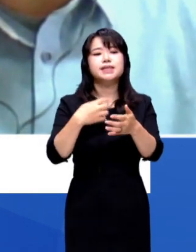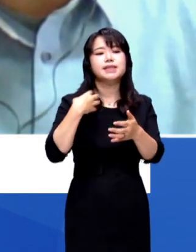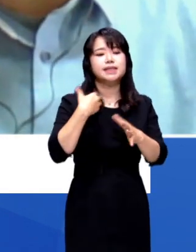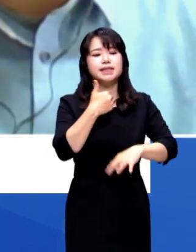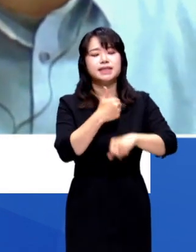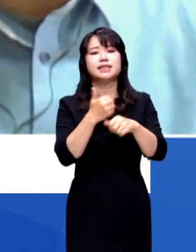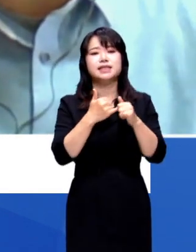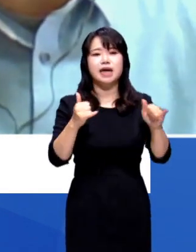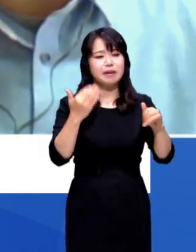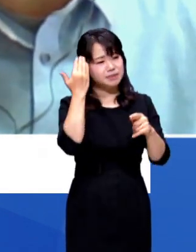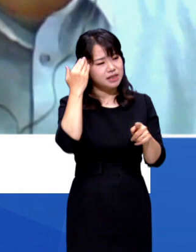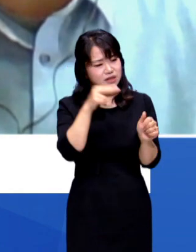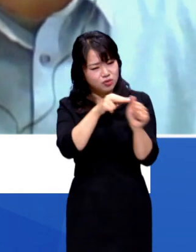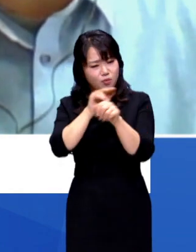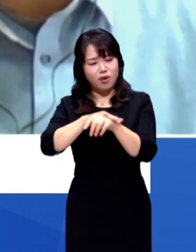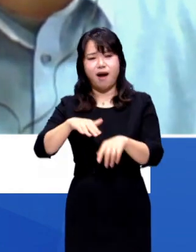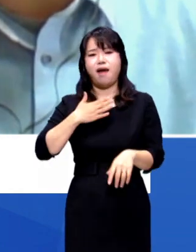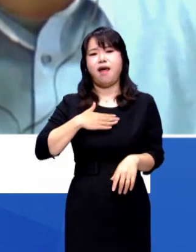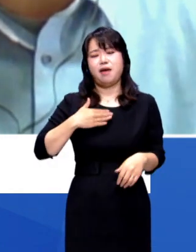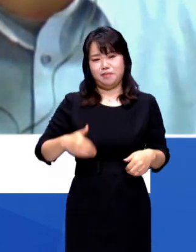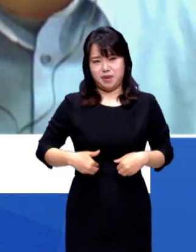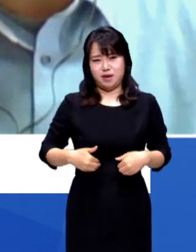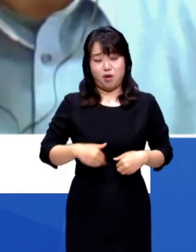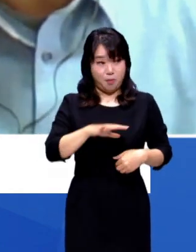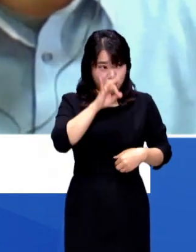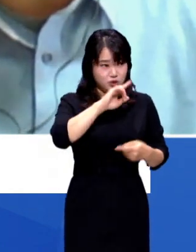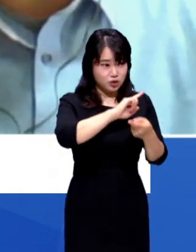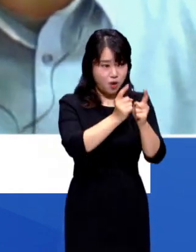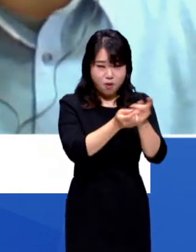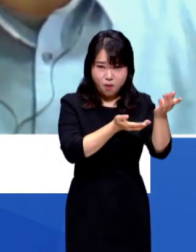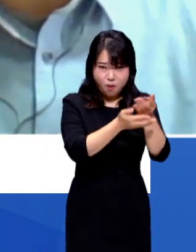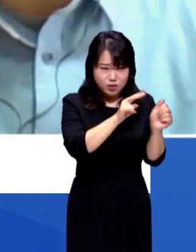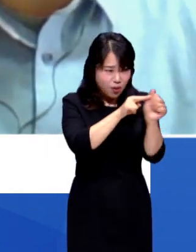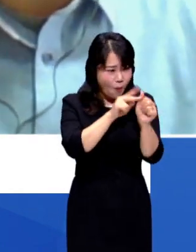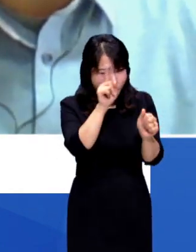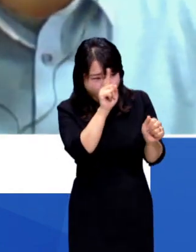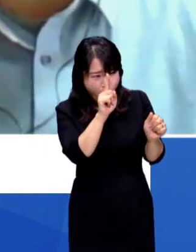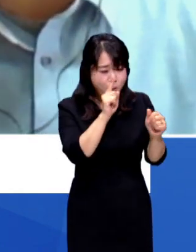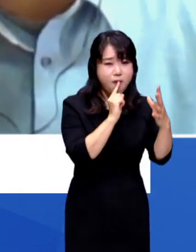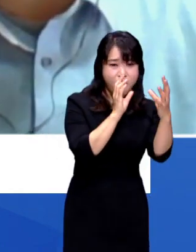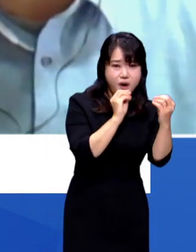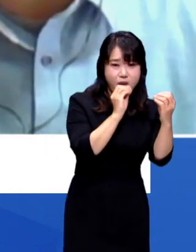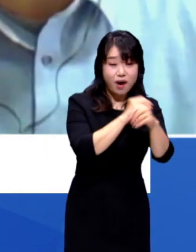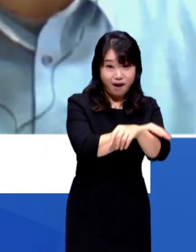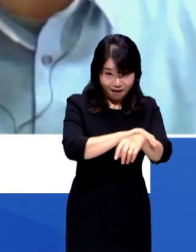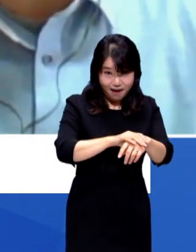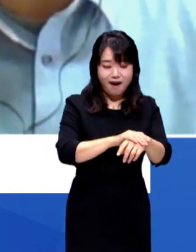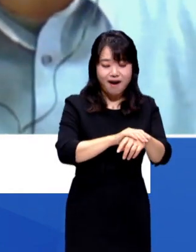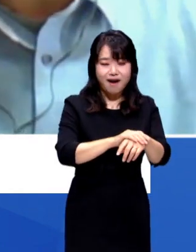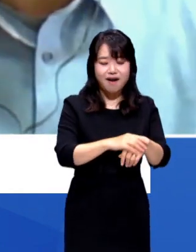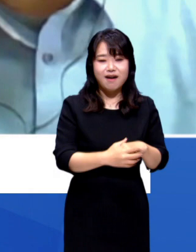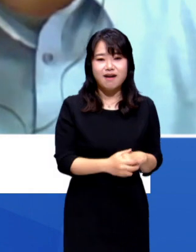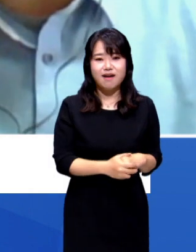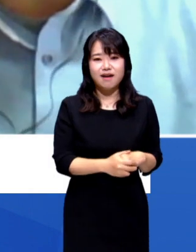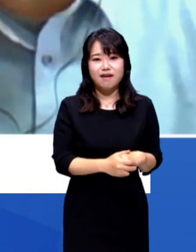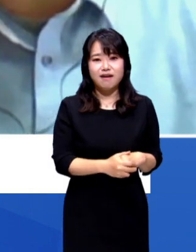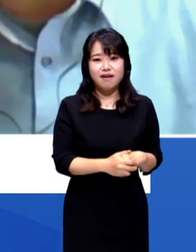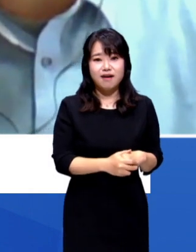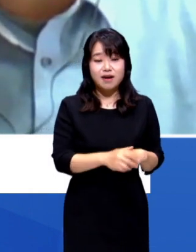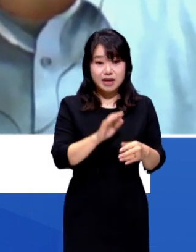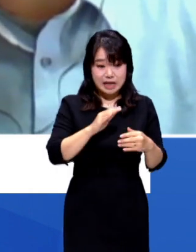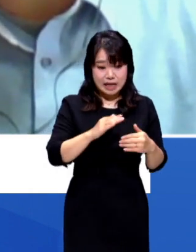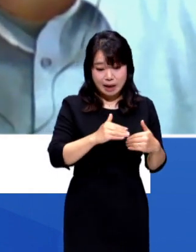그 우선은 우리 아마추어들끼리의 정보 교류도 일단은 거기서 시작을 하겠지만은 사업